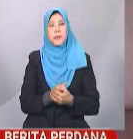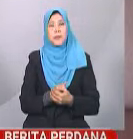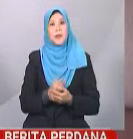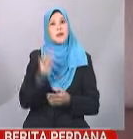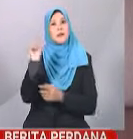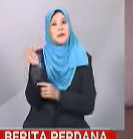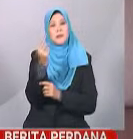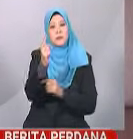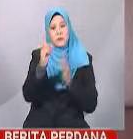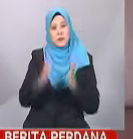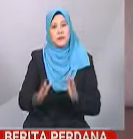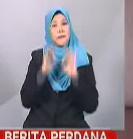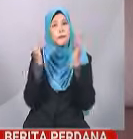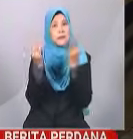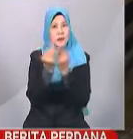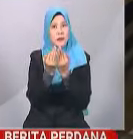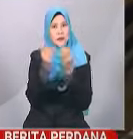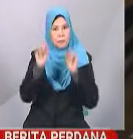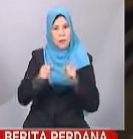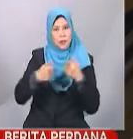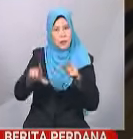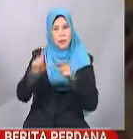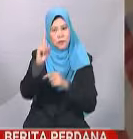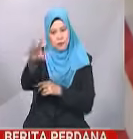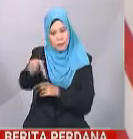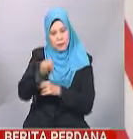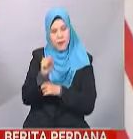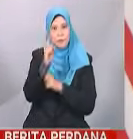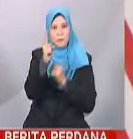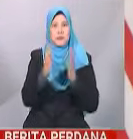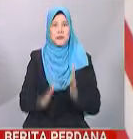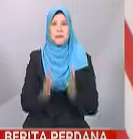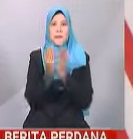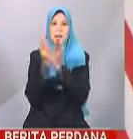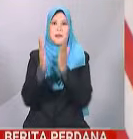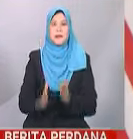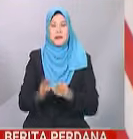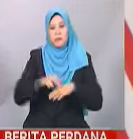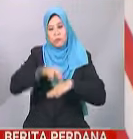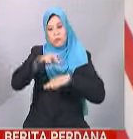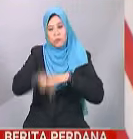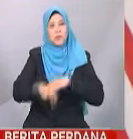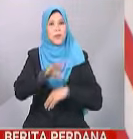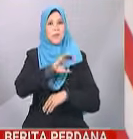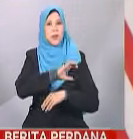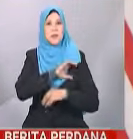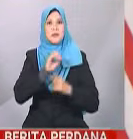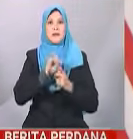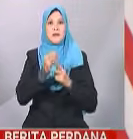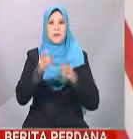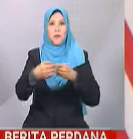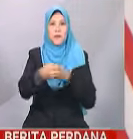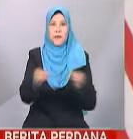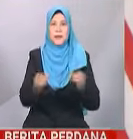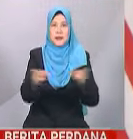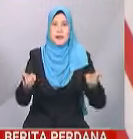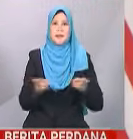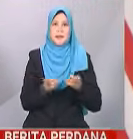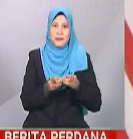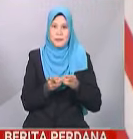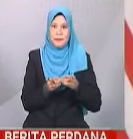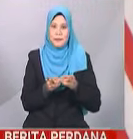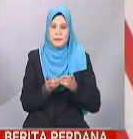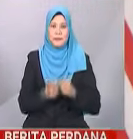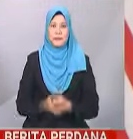Bagaimanapun, hanya seorang ahli keluarga dibenarkan mengambil pelajar di lokasi penurunan di balai polis atau pejabat daerah.